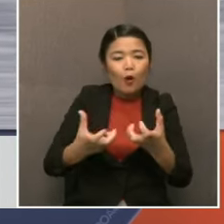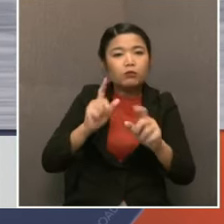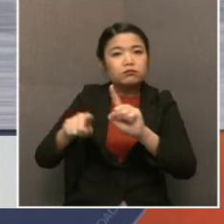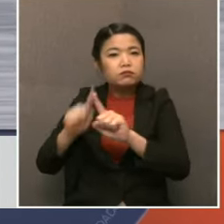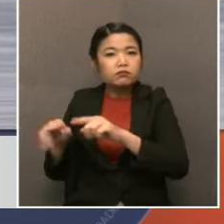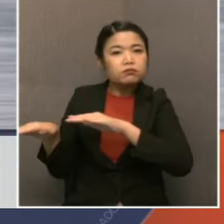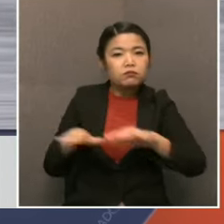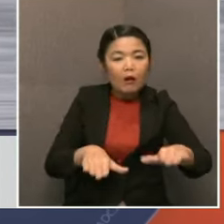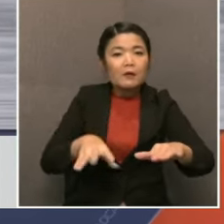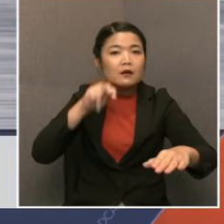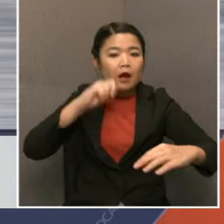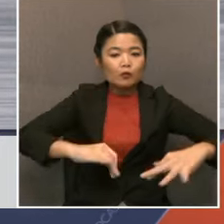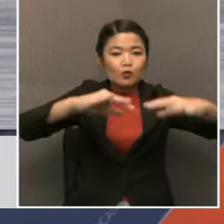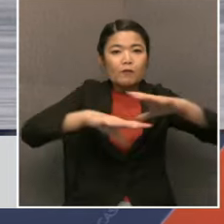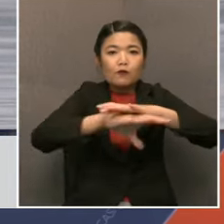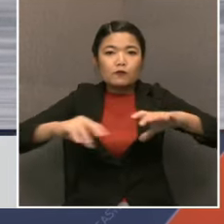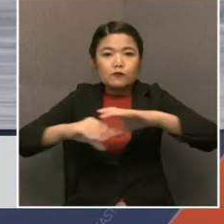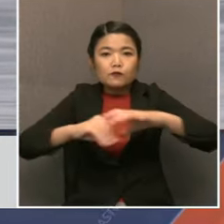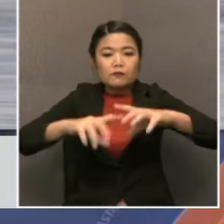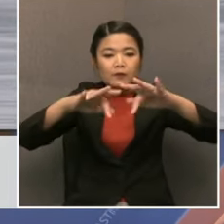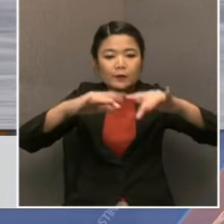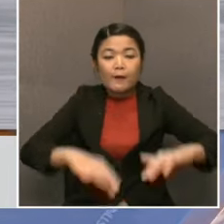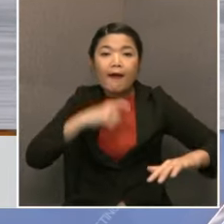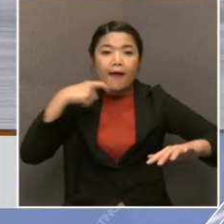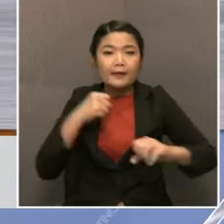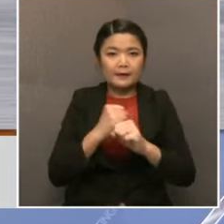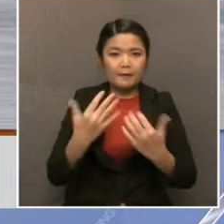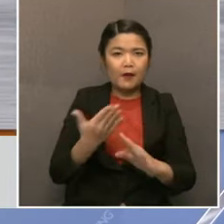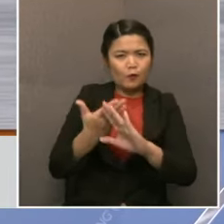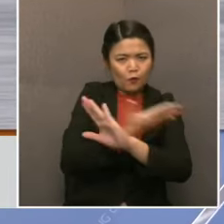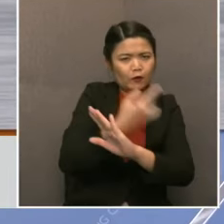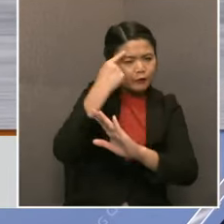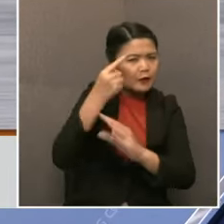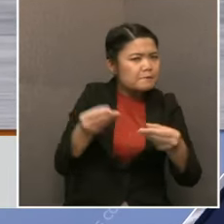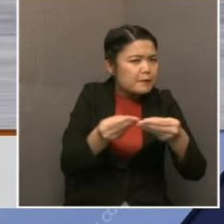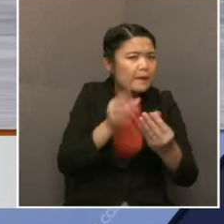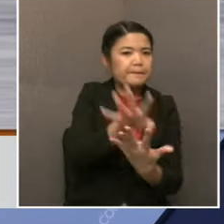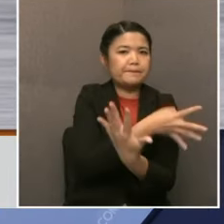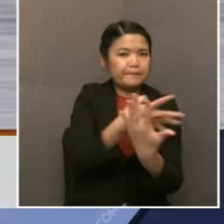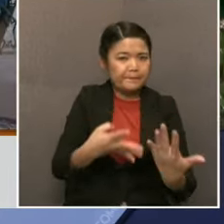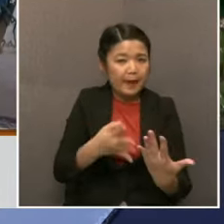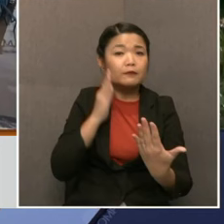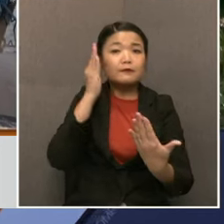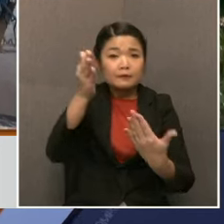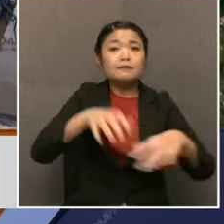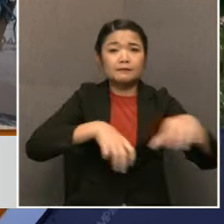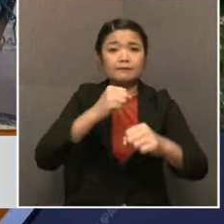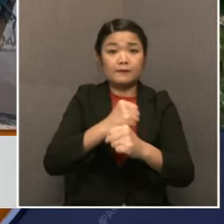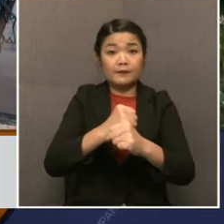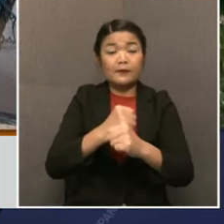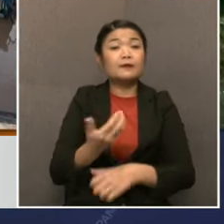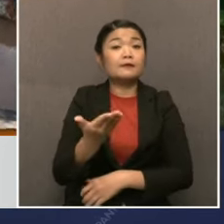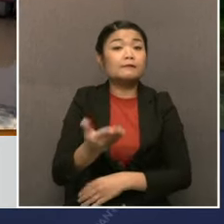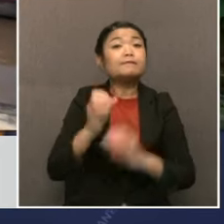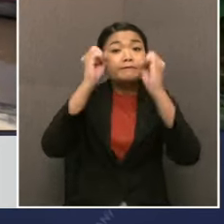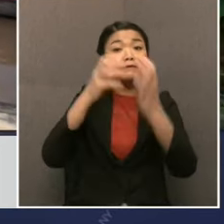been theเริ่ จะตมีกพคุยและเวาแผลกัในระะยาวจส่วนรสึเทคโอนยีในก